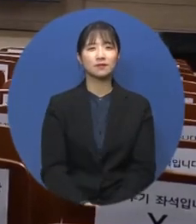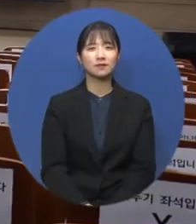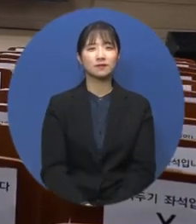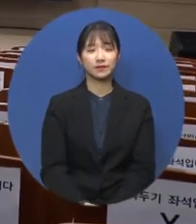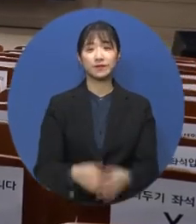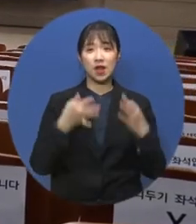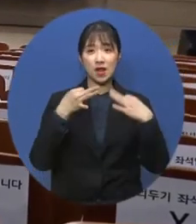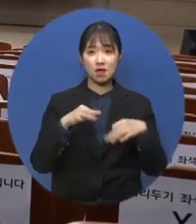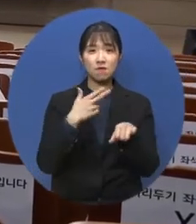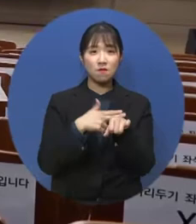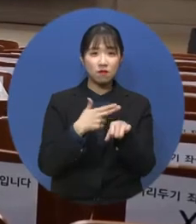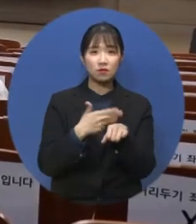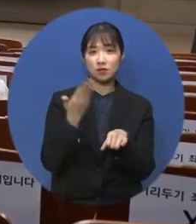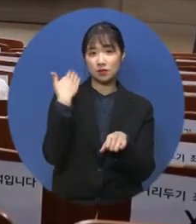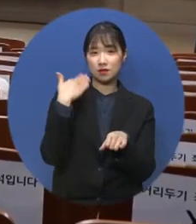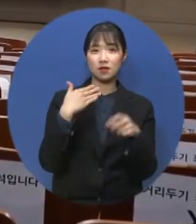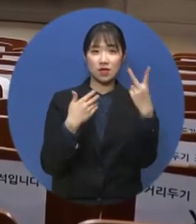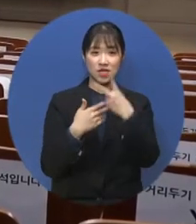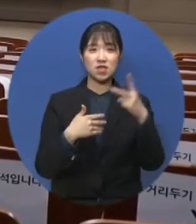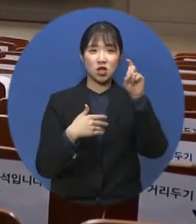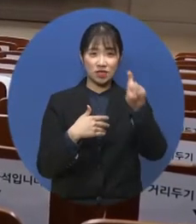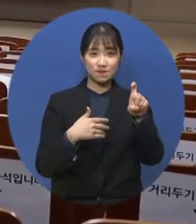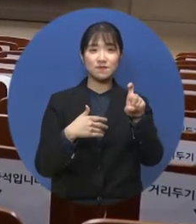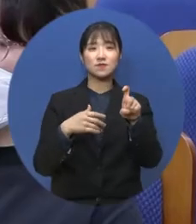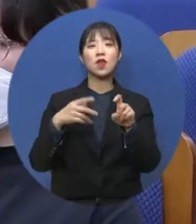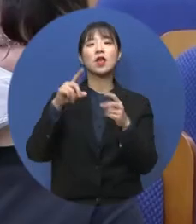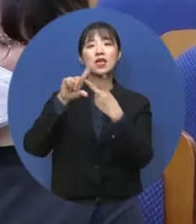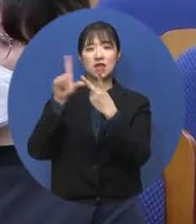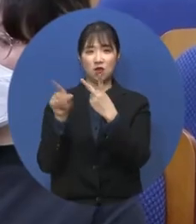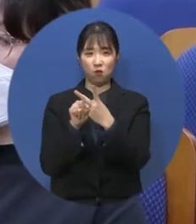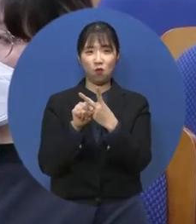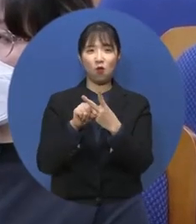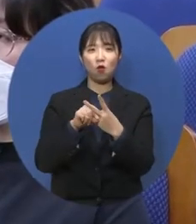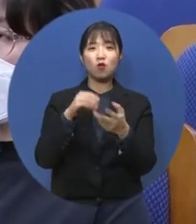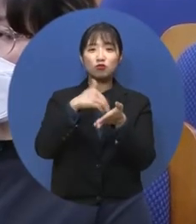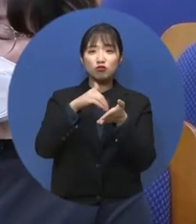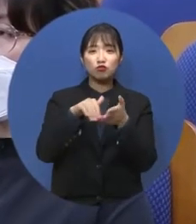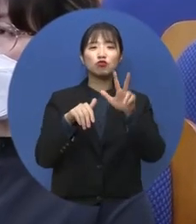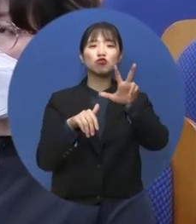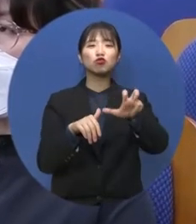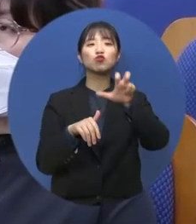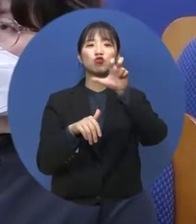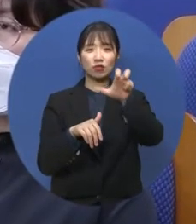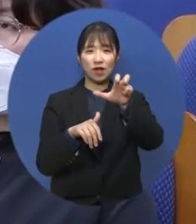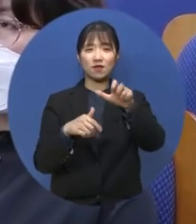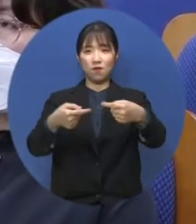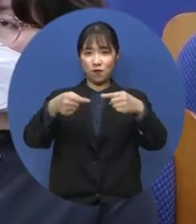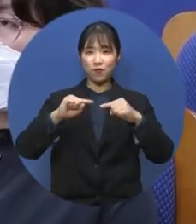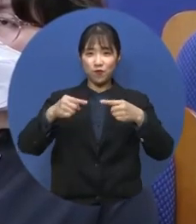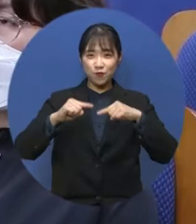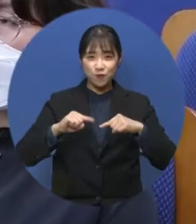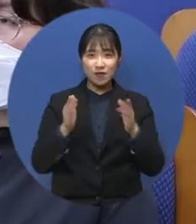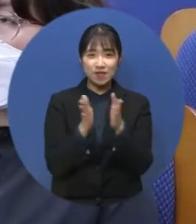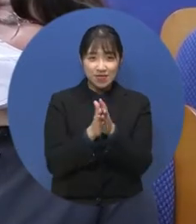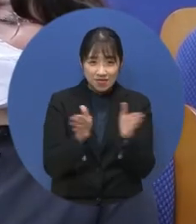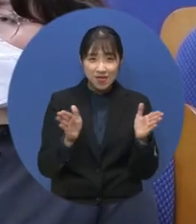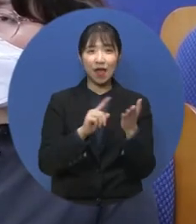김훈 교수는 지난 2010년 2월 정원 25명의 신입생으로 출발한